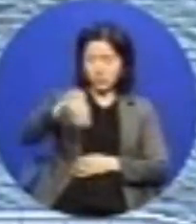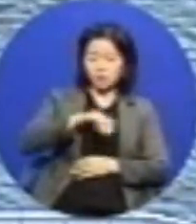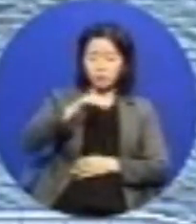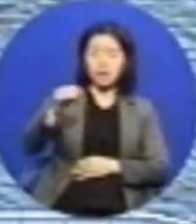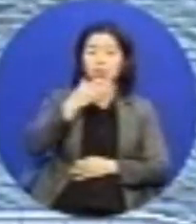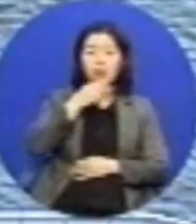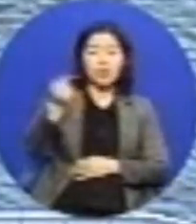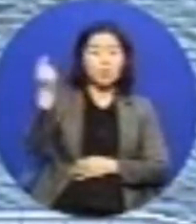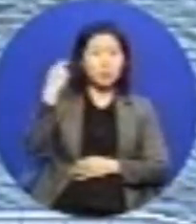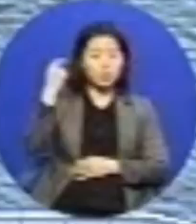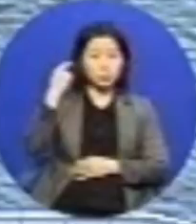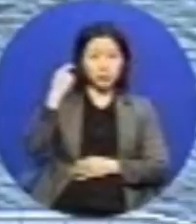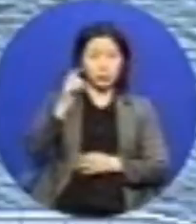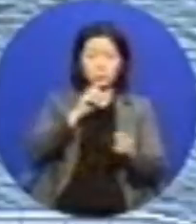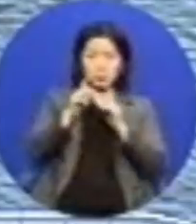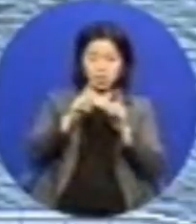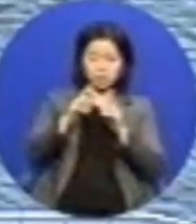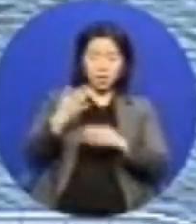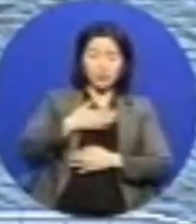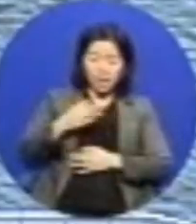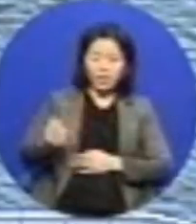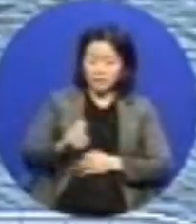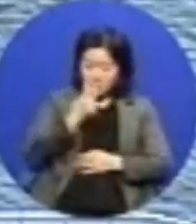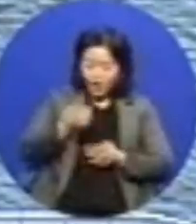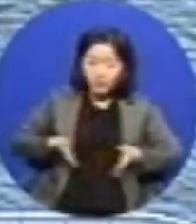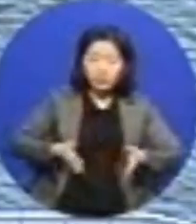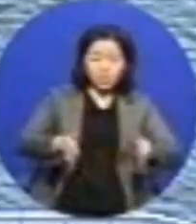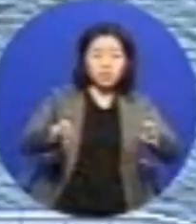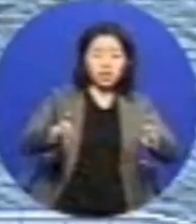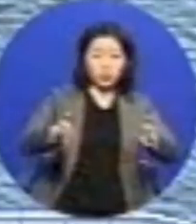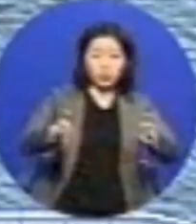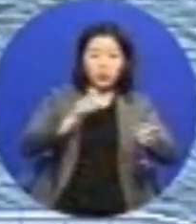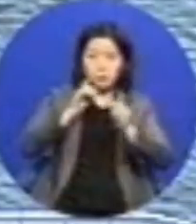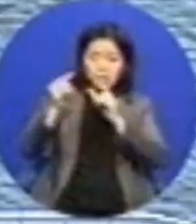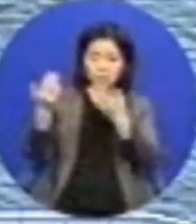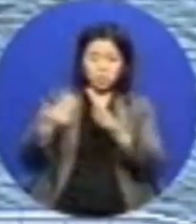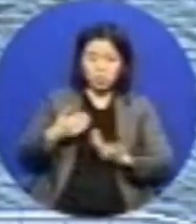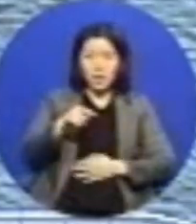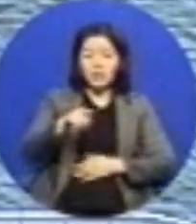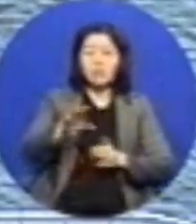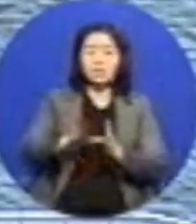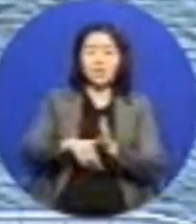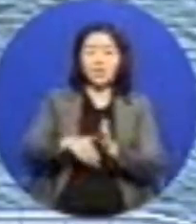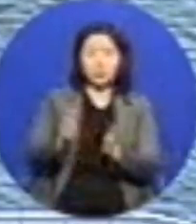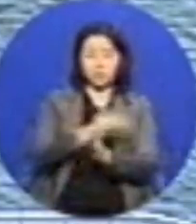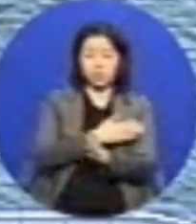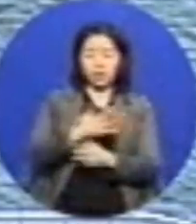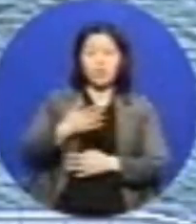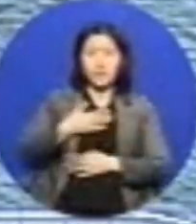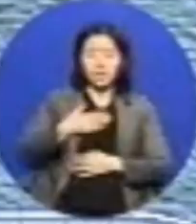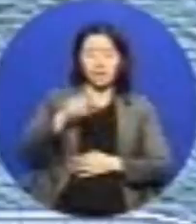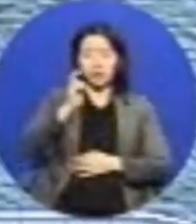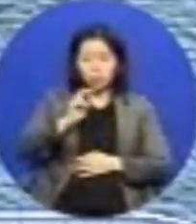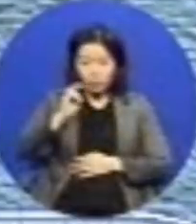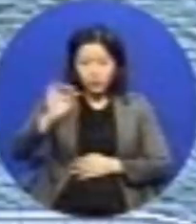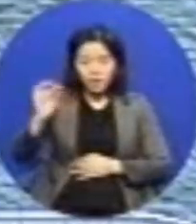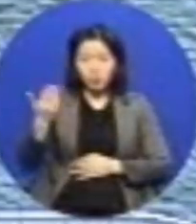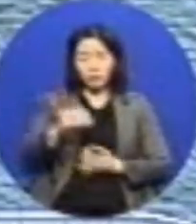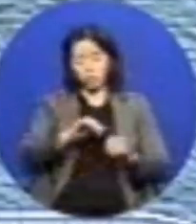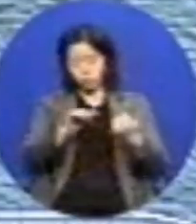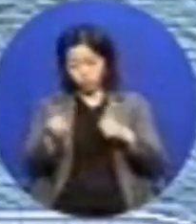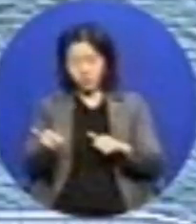이라고 하셨고 내가 사는 길이라고 하십니까 그때부터 나는 죽었습니다 그의 제 노래가 되고 제